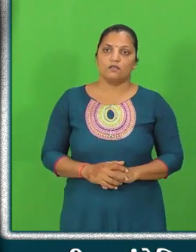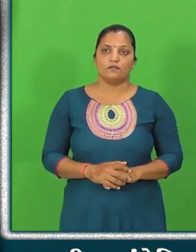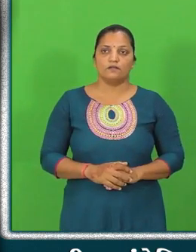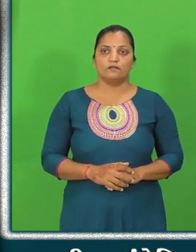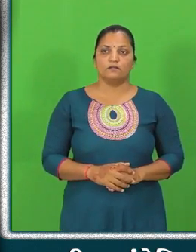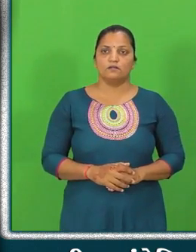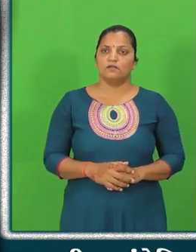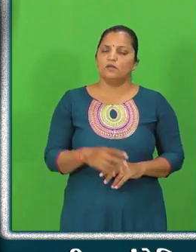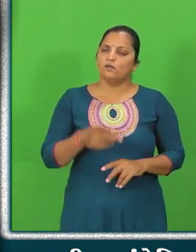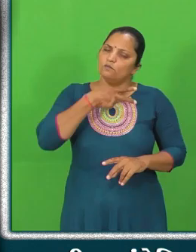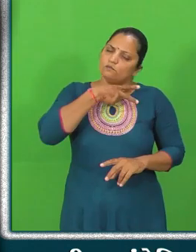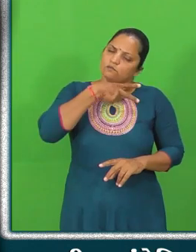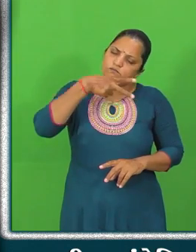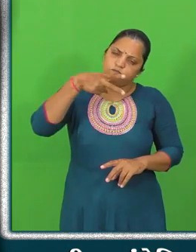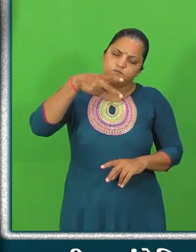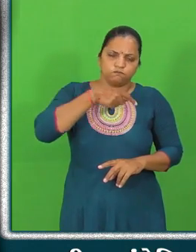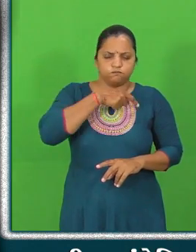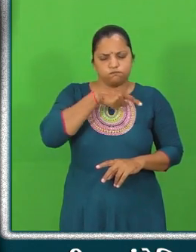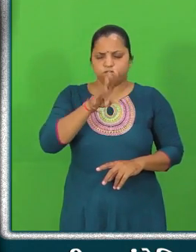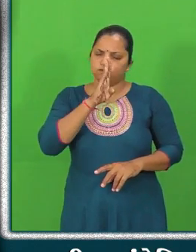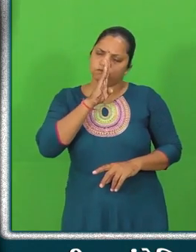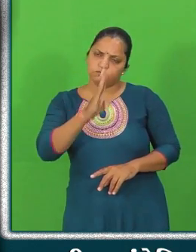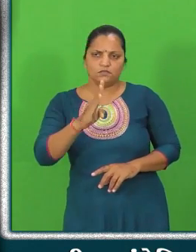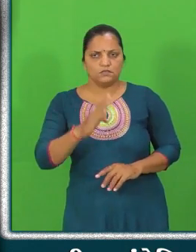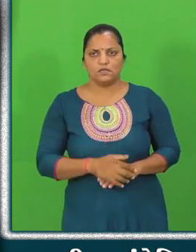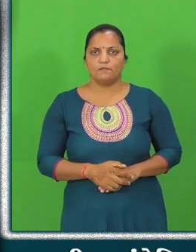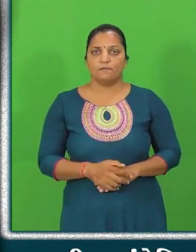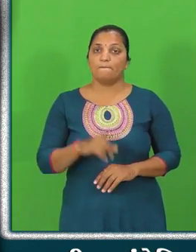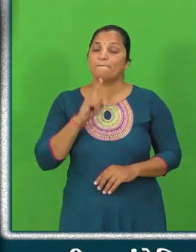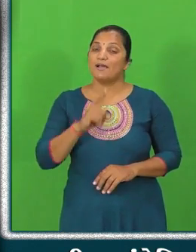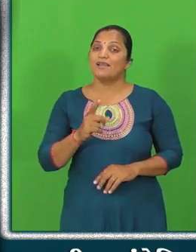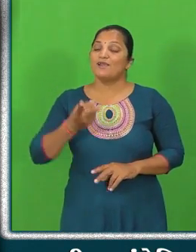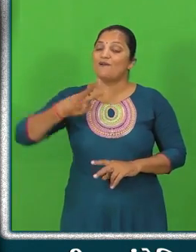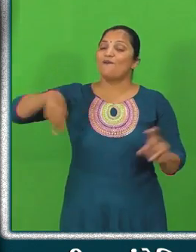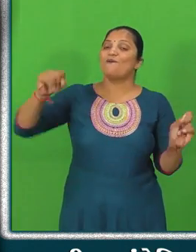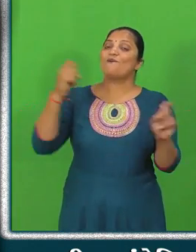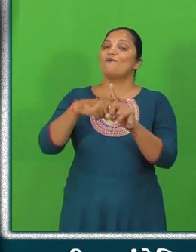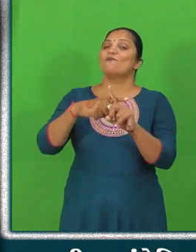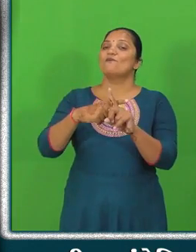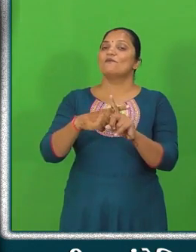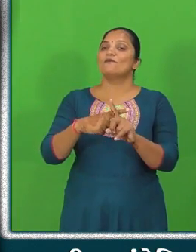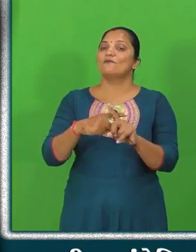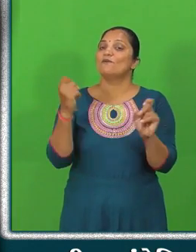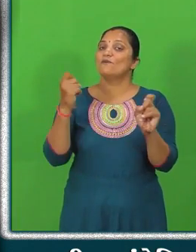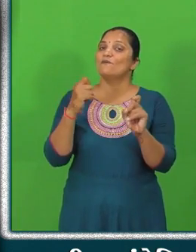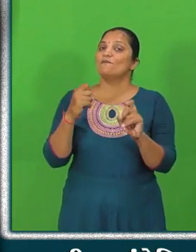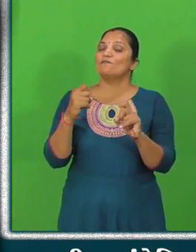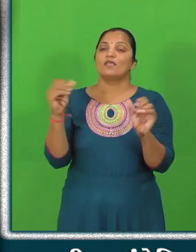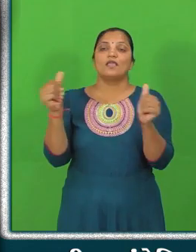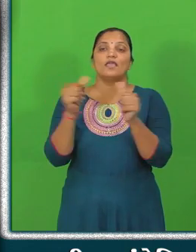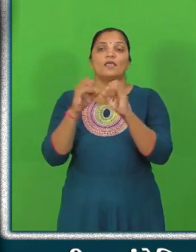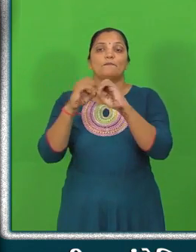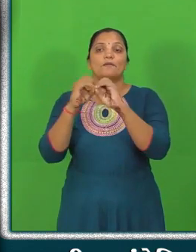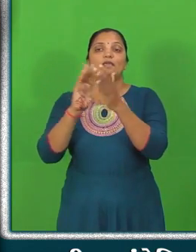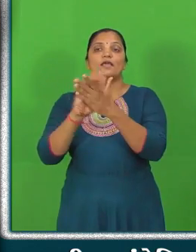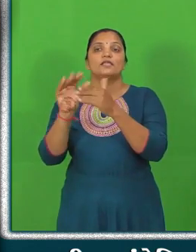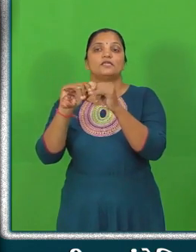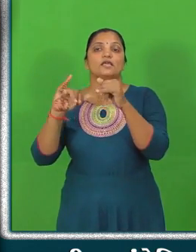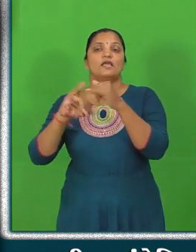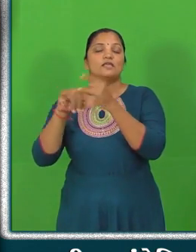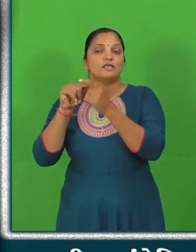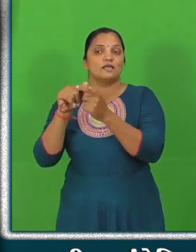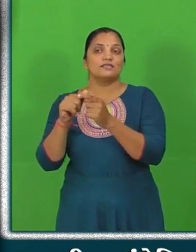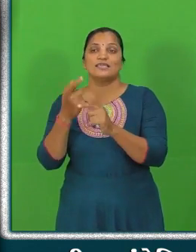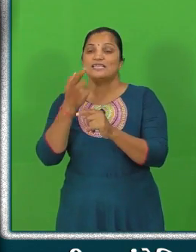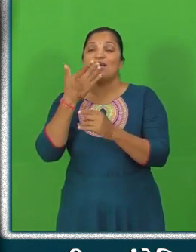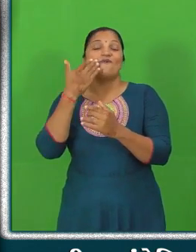सीधी छे, प्रतिबिंब पण तमने चत्तू मळ्युं, सीधुं ज मळ्युं, प्रतिबिंब केवुं मळ्युं, भास थाय छे एटले आभासी प्रतिबिंब, कारण के